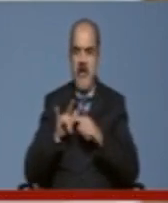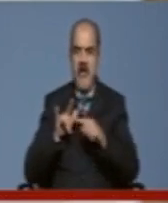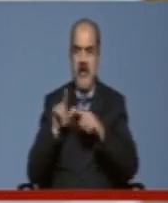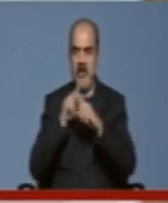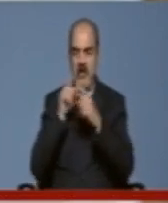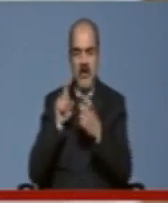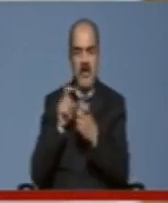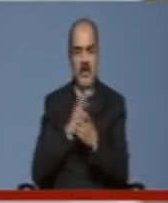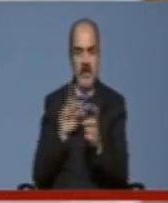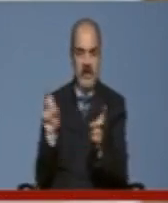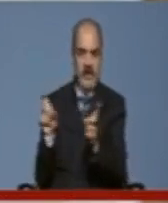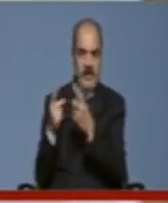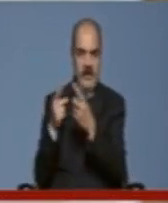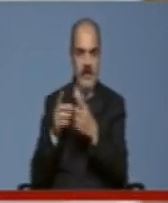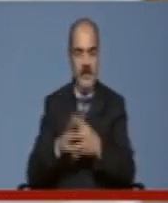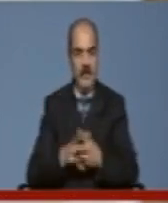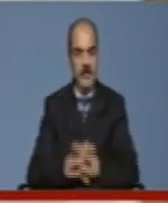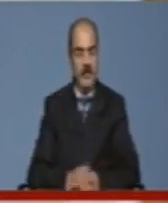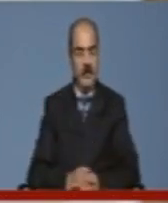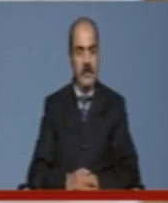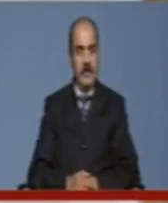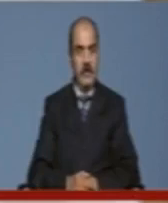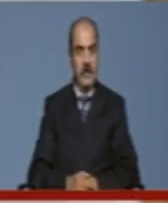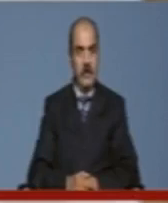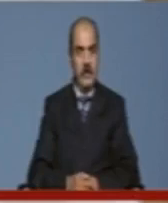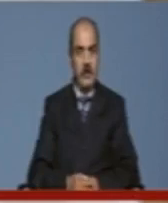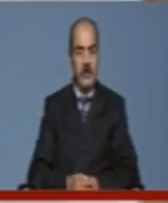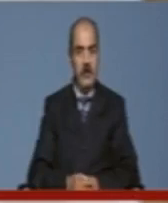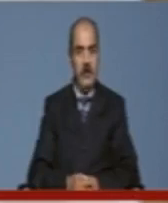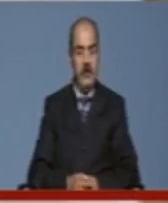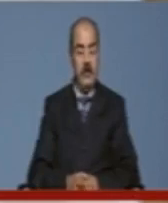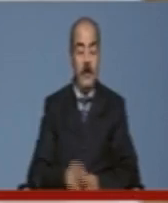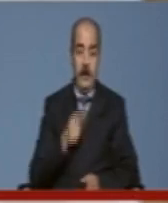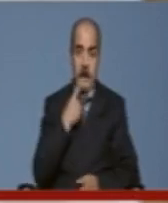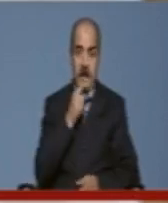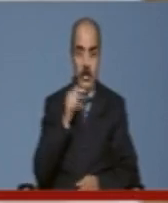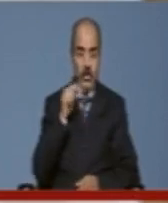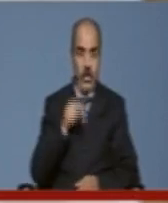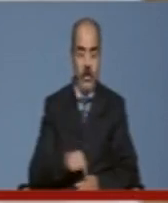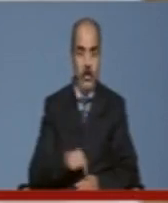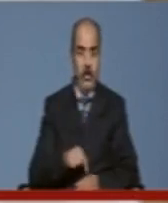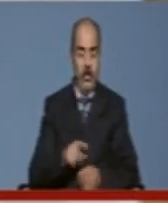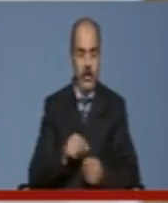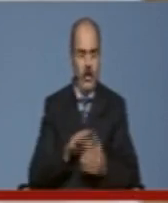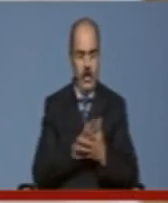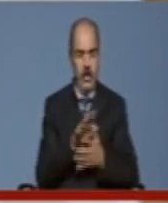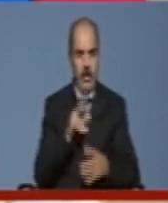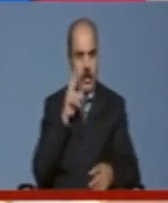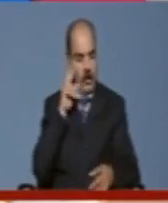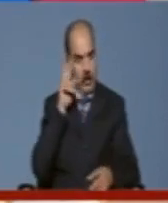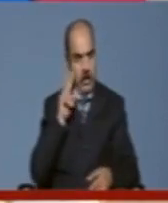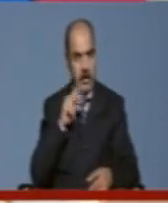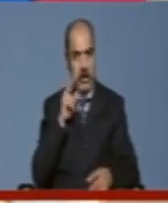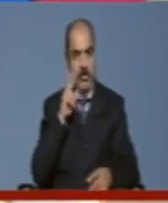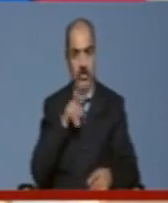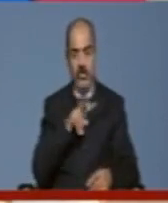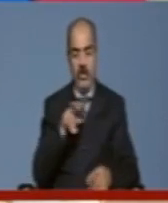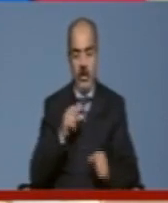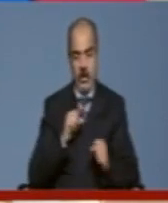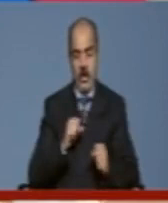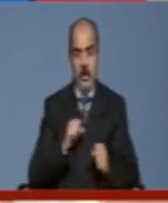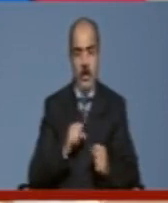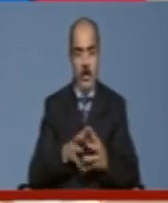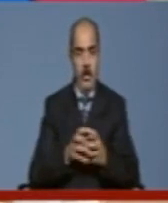والقانون الإنساني الدولي. ولكن اليوم الوضع الذي نراه اليوم يمكن